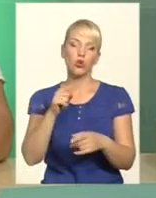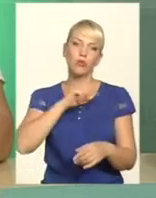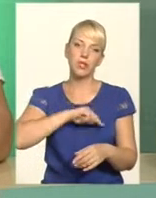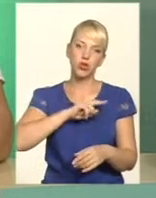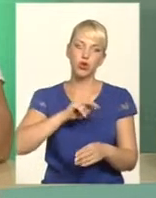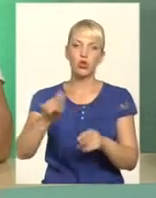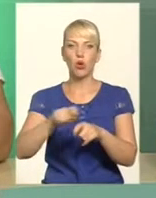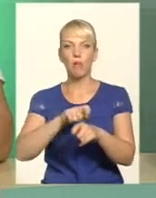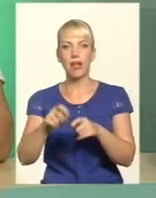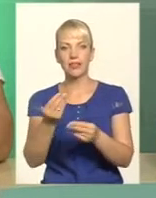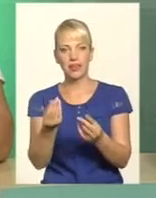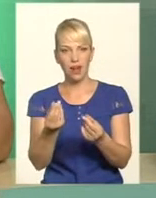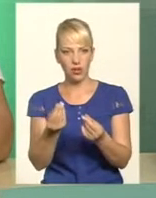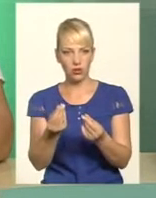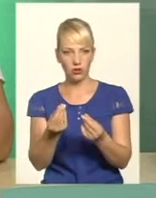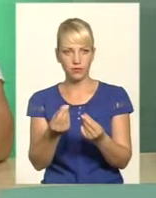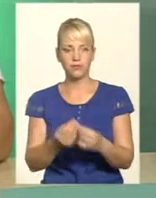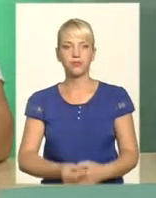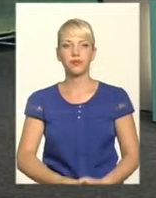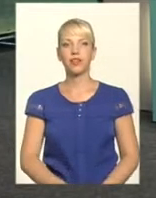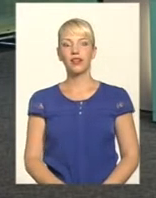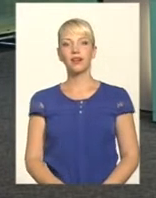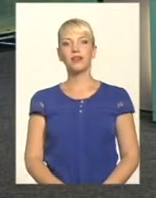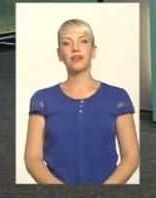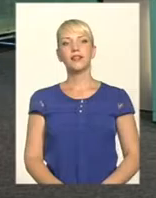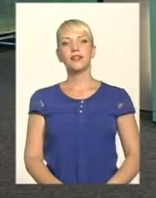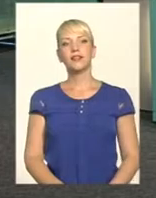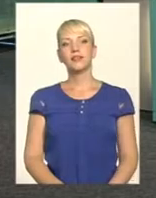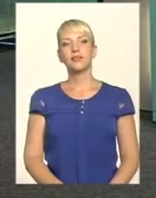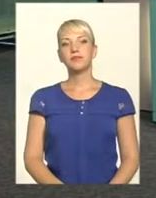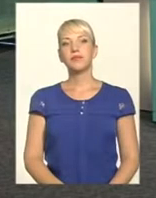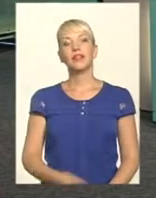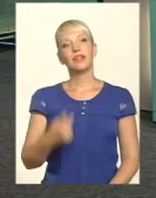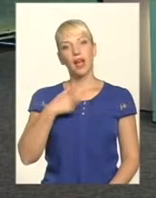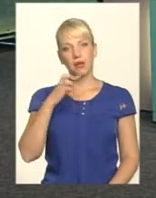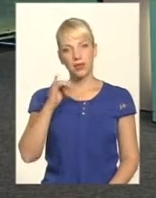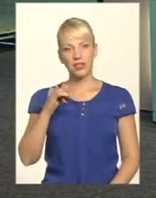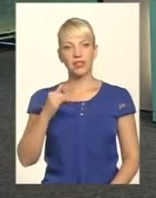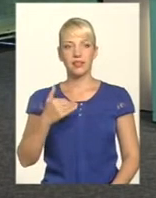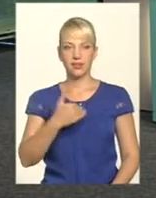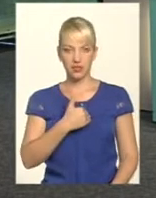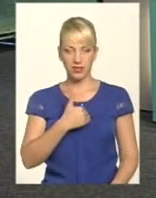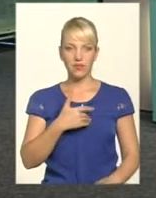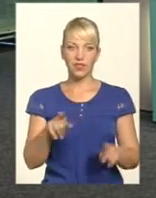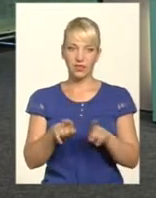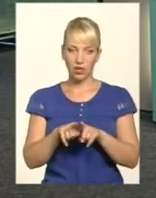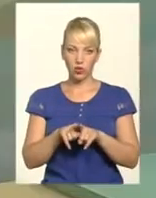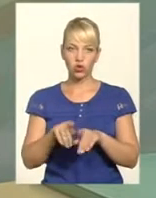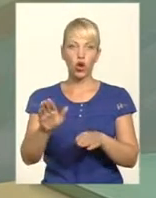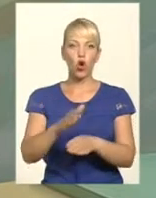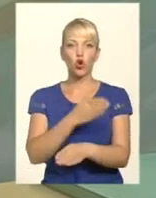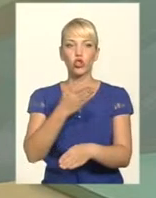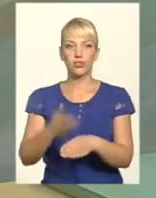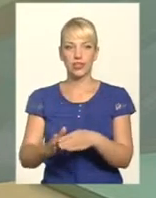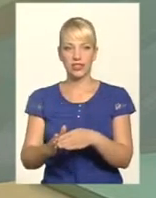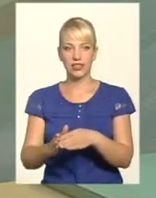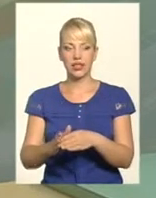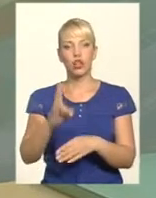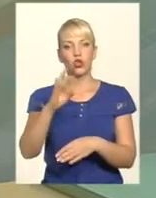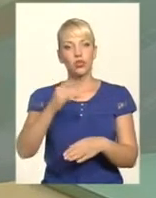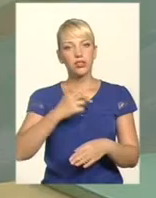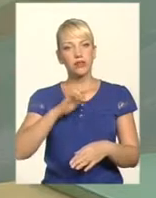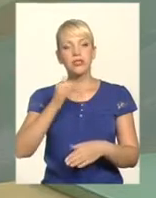потрібно ще на даний момент підтримати. Пане Андрію. Ну, я би хотів також розділити це, але хотів би